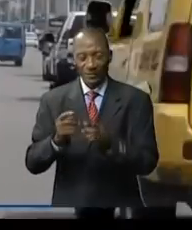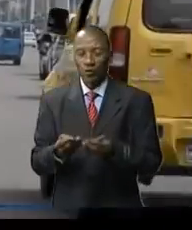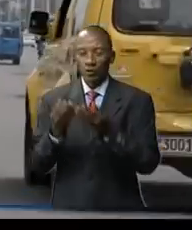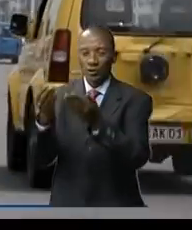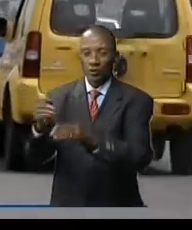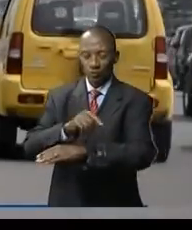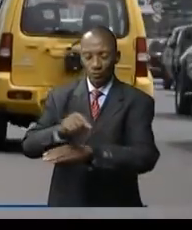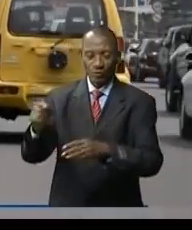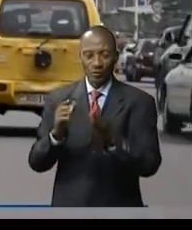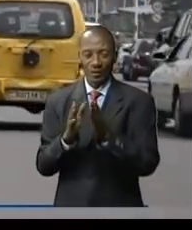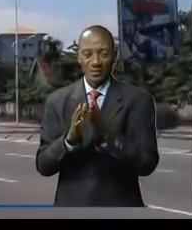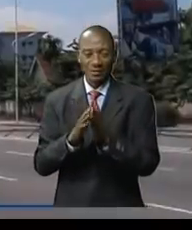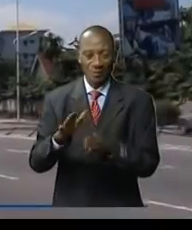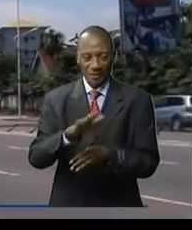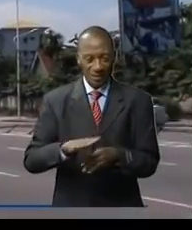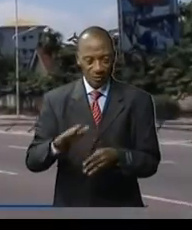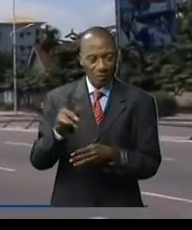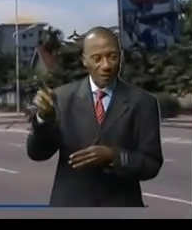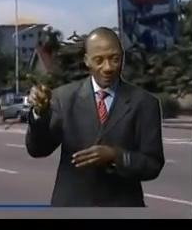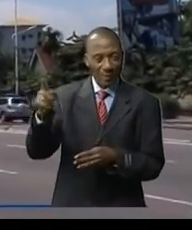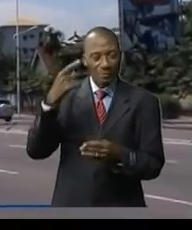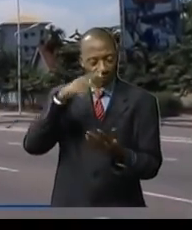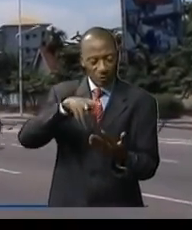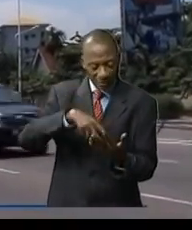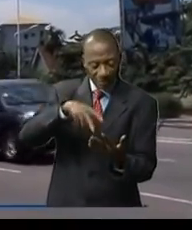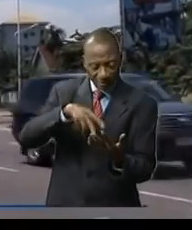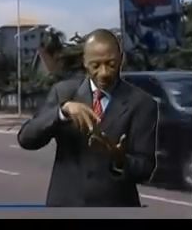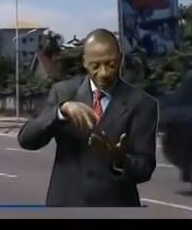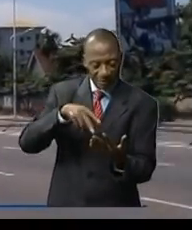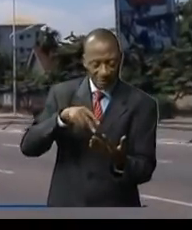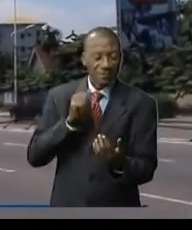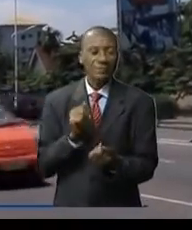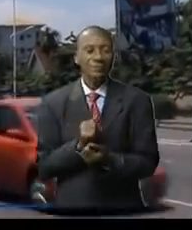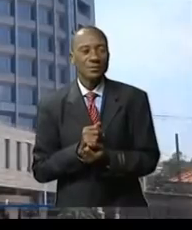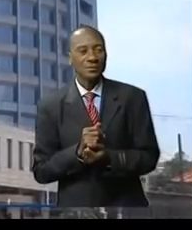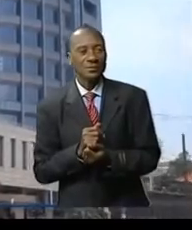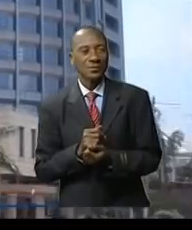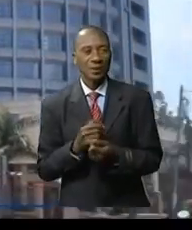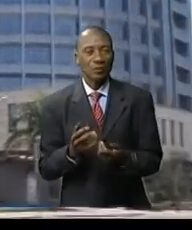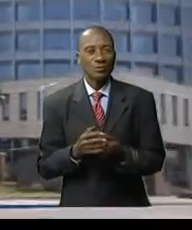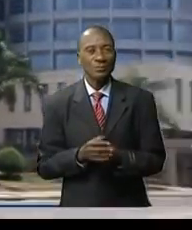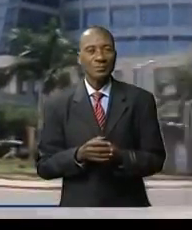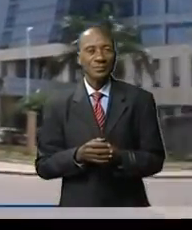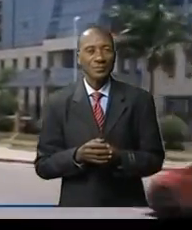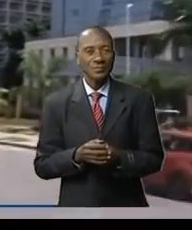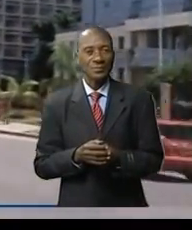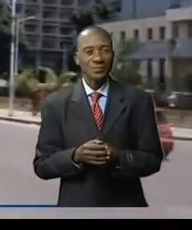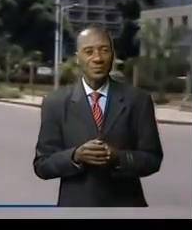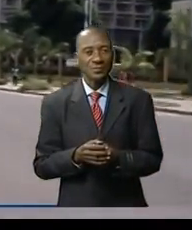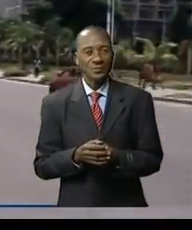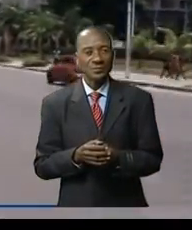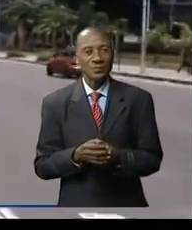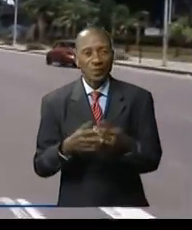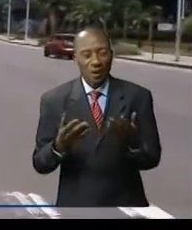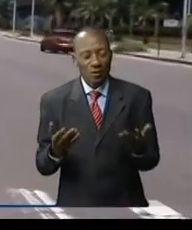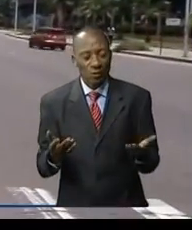non retenu dans l'agenda de la session de septembre 2021. Pour les communs des mortels, les retraits de celle-ci ne signifient